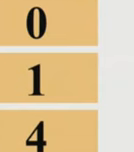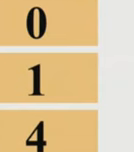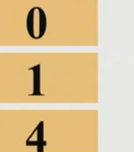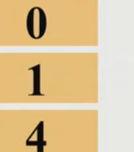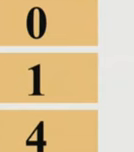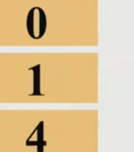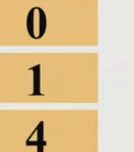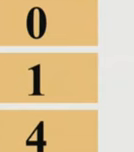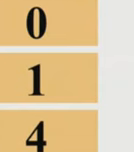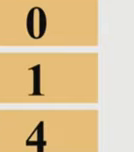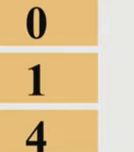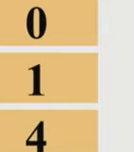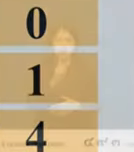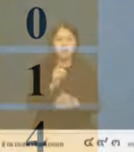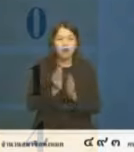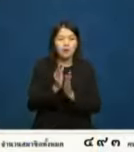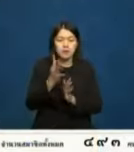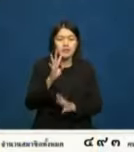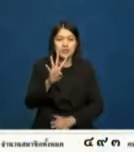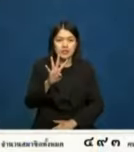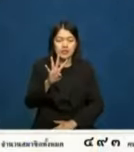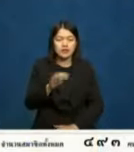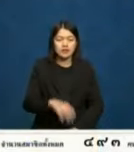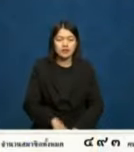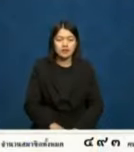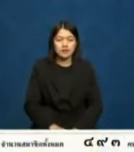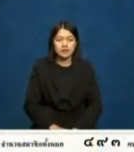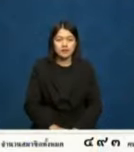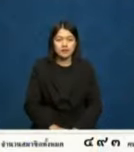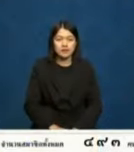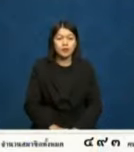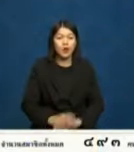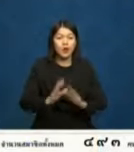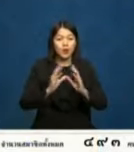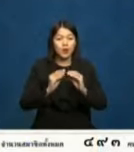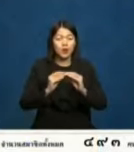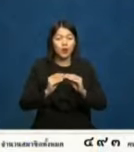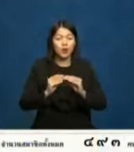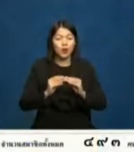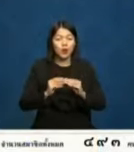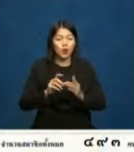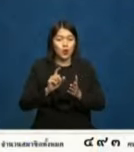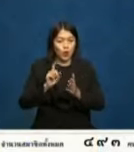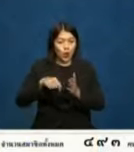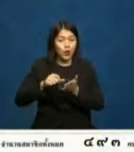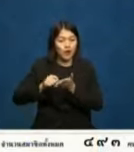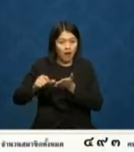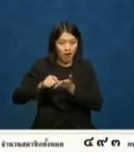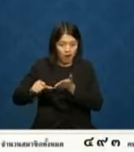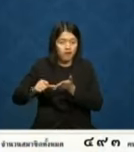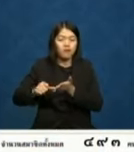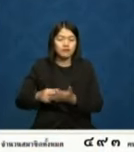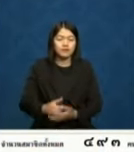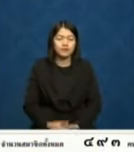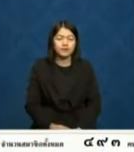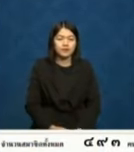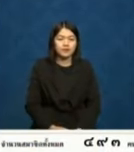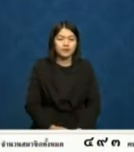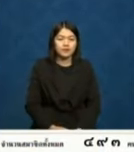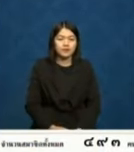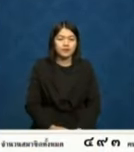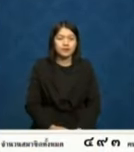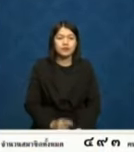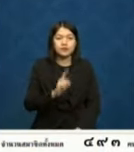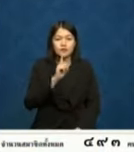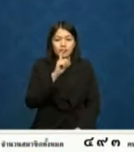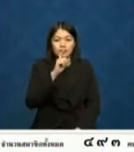1นะครับไม่ลงคะแนนเสียง 4นะครับเป็นอันว่าที่ประชุมมีมติเห็นควรให้มีการแก้ไขนะครับต่อไปผมจะ